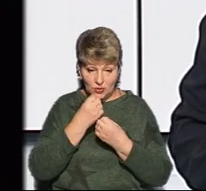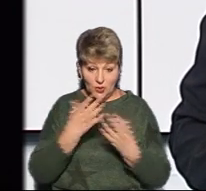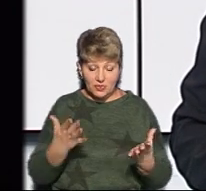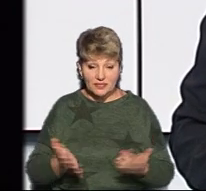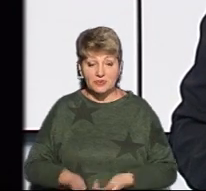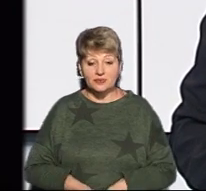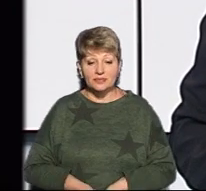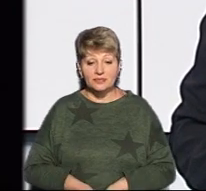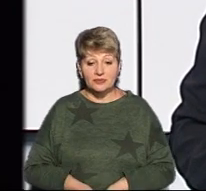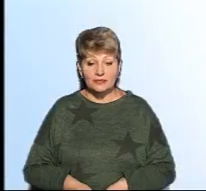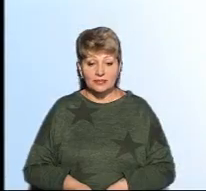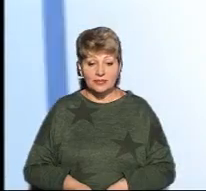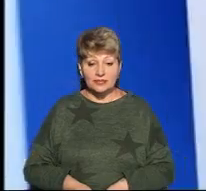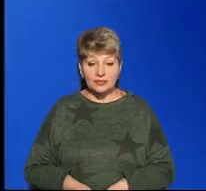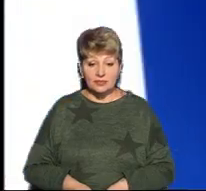побачення.